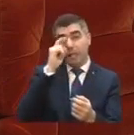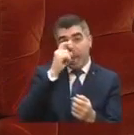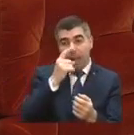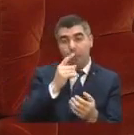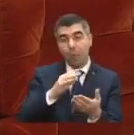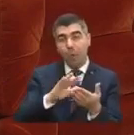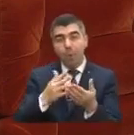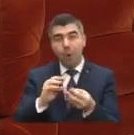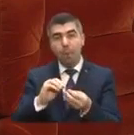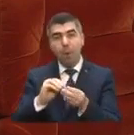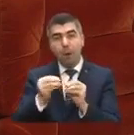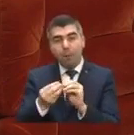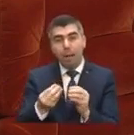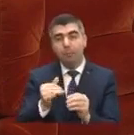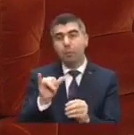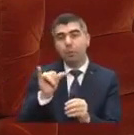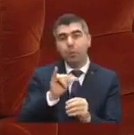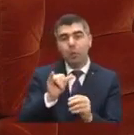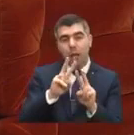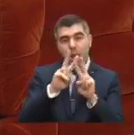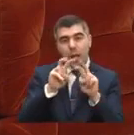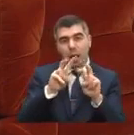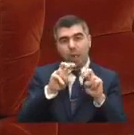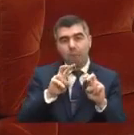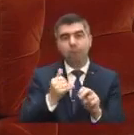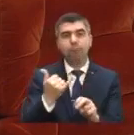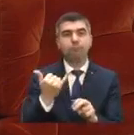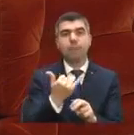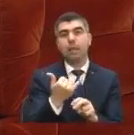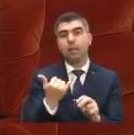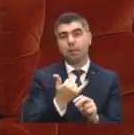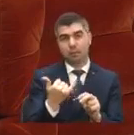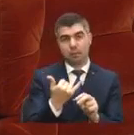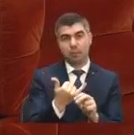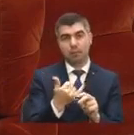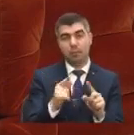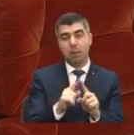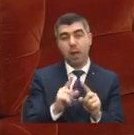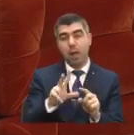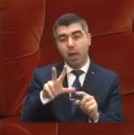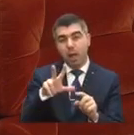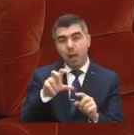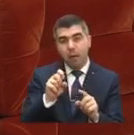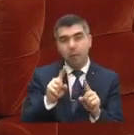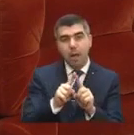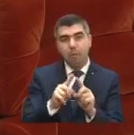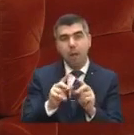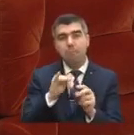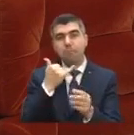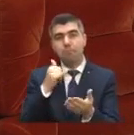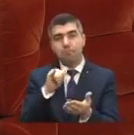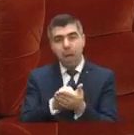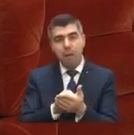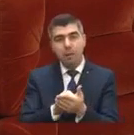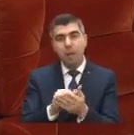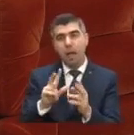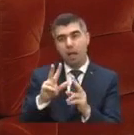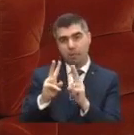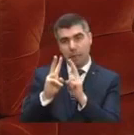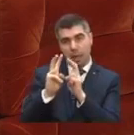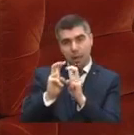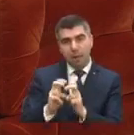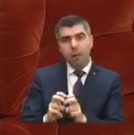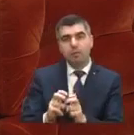نقص، بمعنى أننا في التوجه الصحيح، وأيضا المؤشر ديال الوفيات هو في انخفاض، وهذه مؤشرات إيجابية على